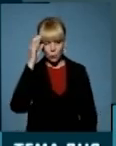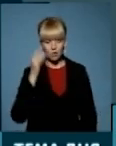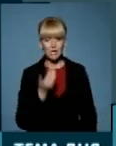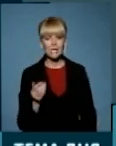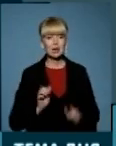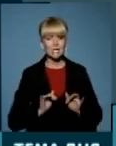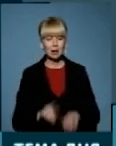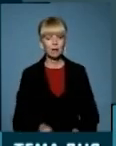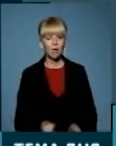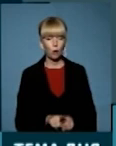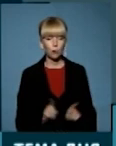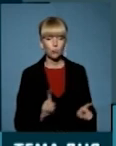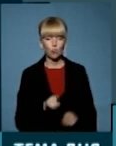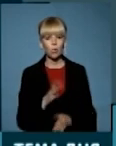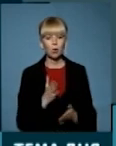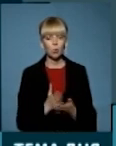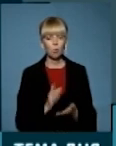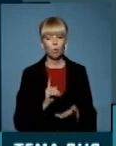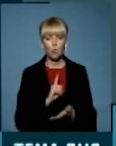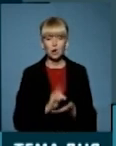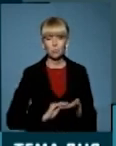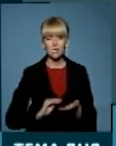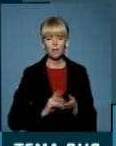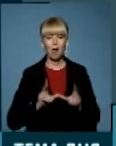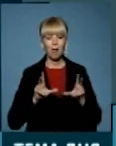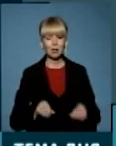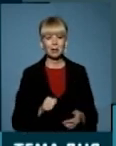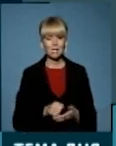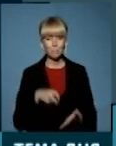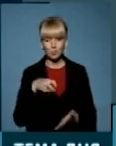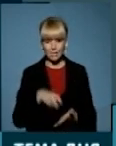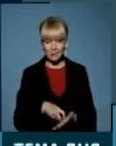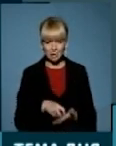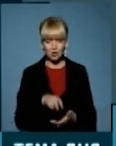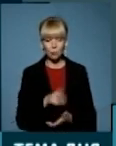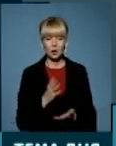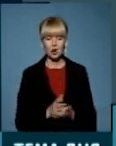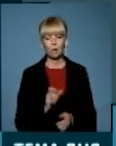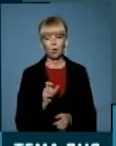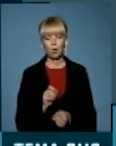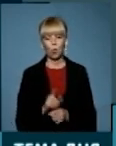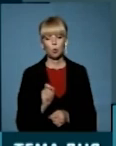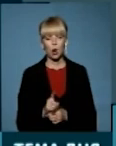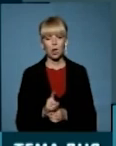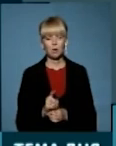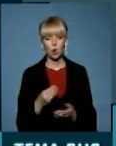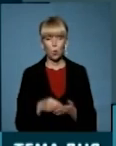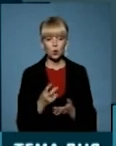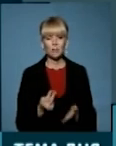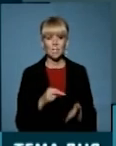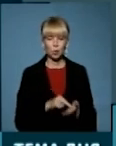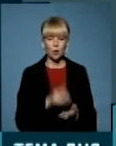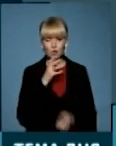дії такові, що вони мають писати гарантійний лист, тому що вони є розпорядниками коштів, і